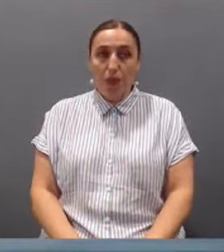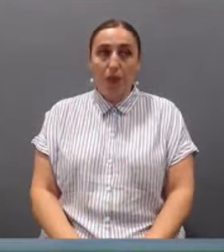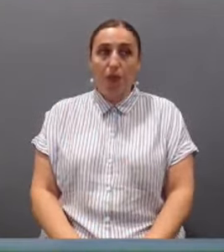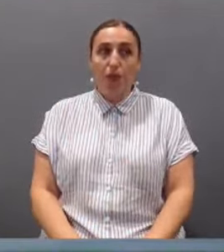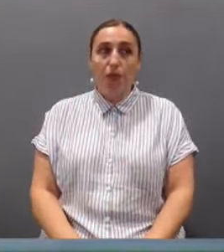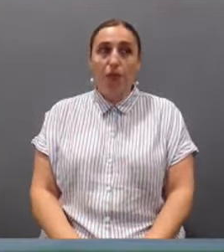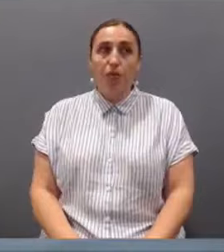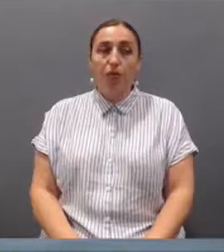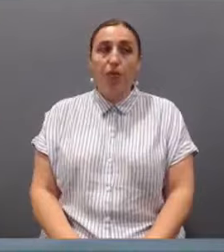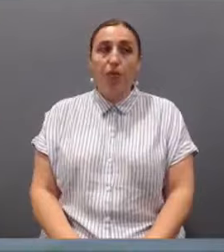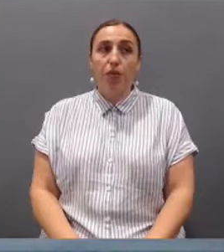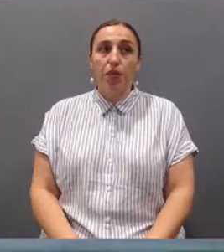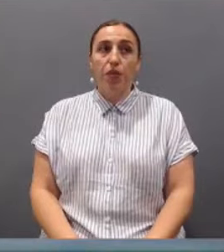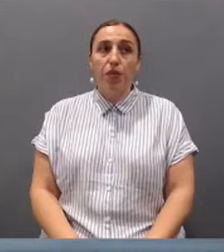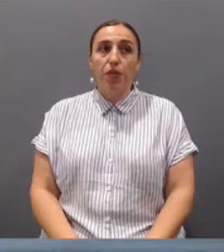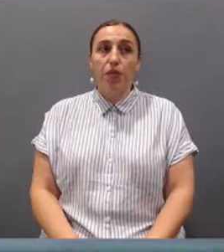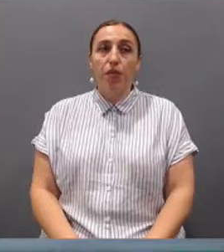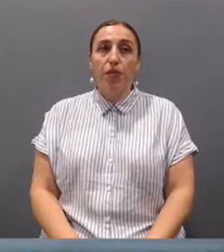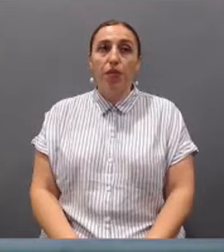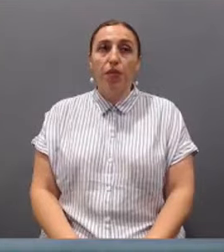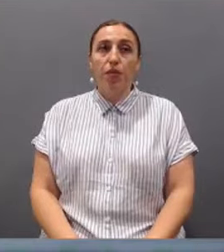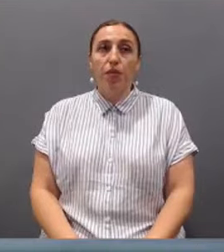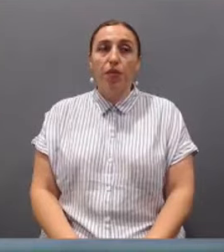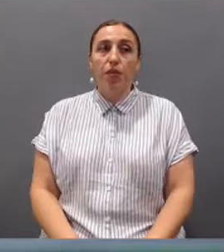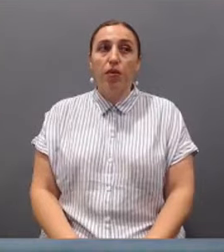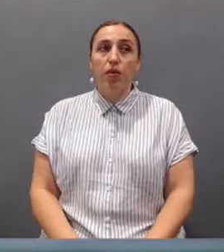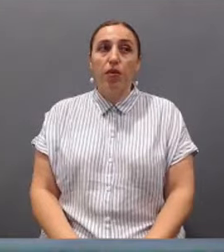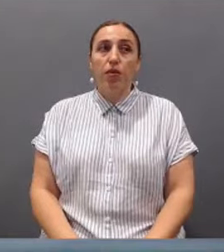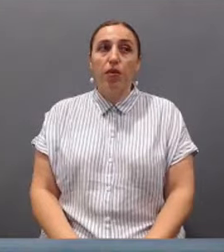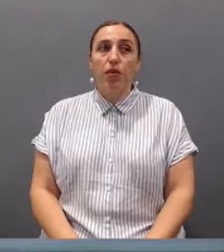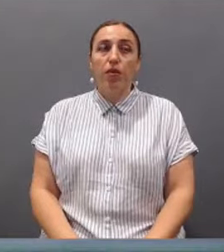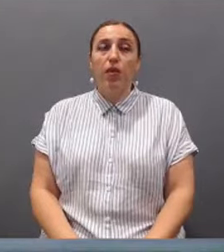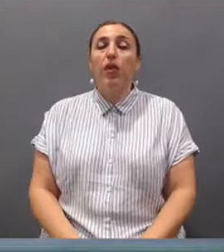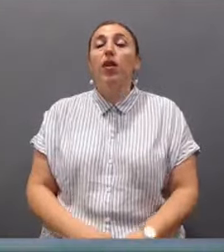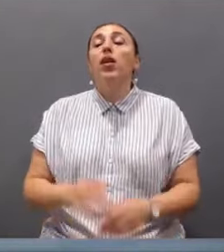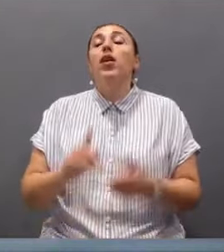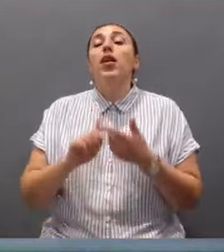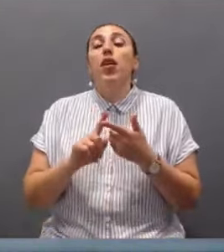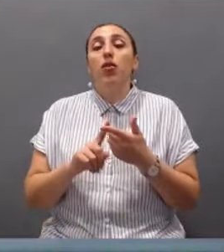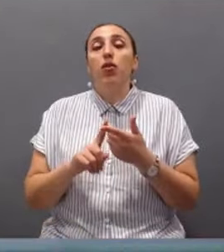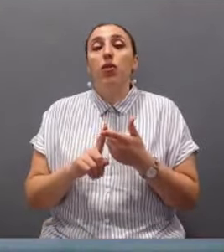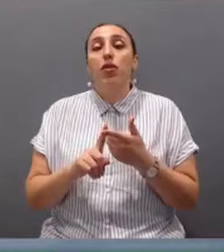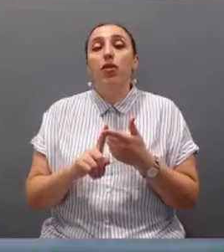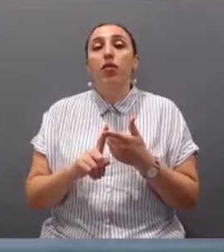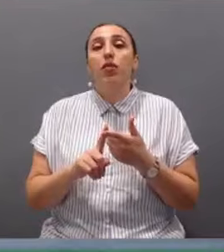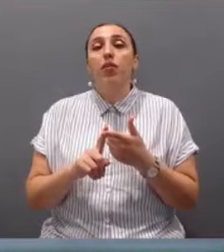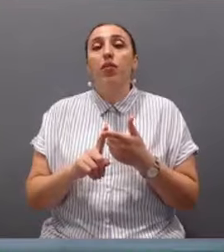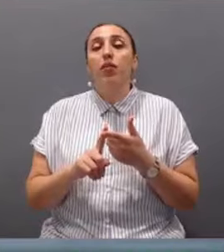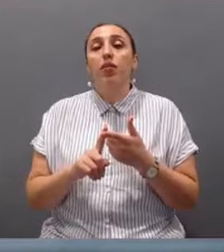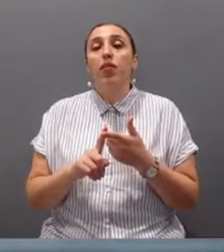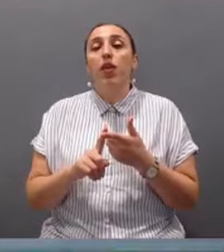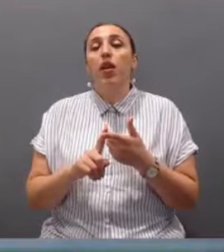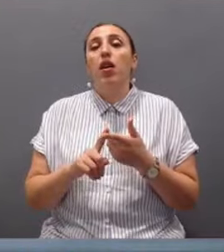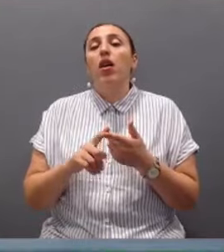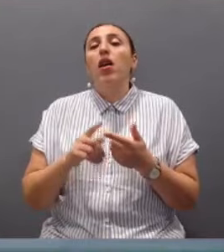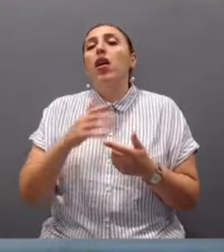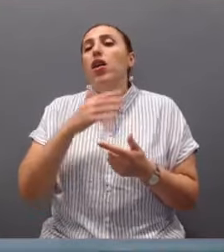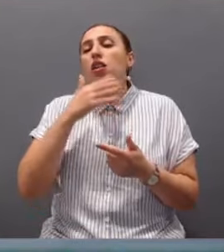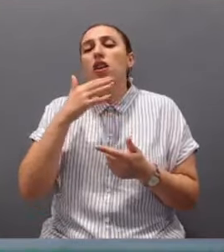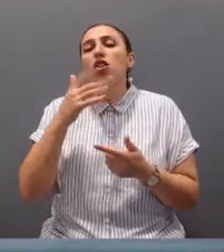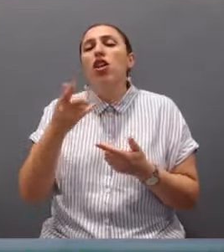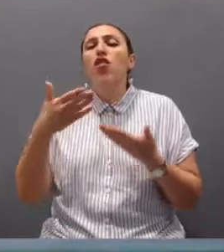ձերտվել։ Սա մեկ, եւ երկրորդը նորից ինչ վերաբերվում է այն շեմերին, որոնք որ կան մի շարք որոշումների